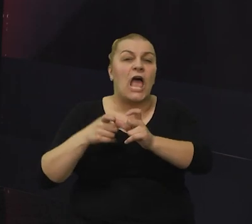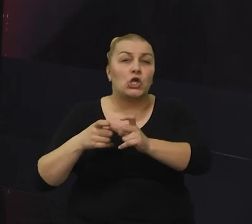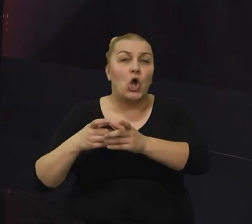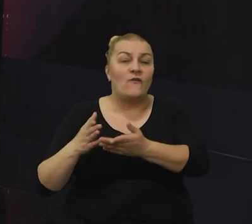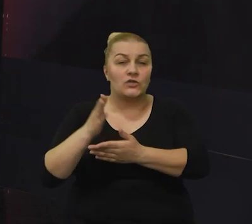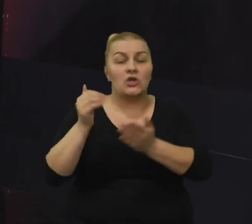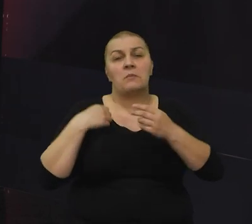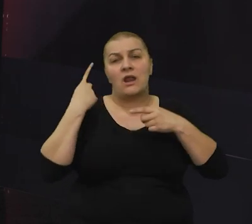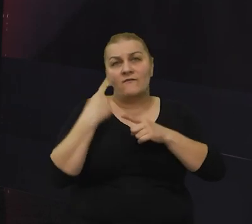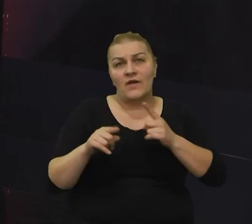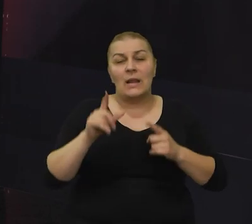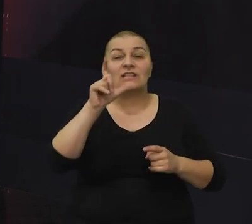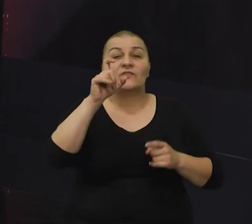falili